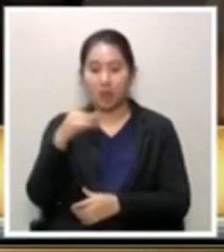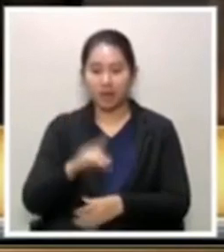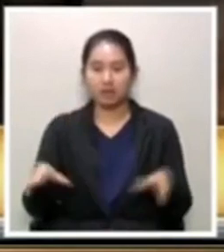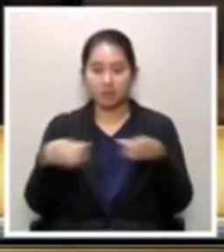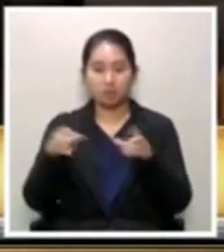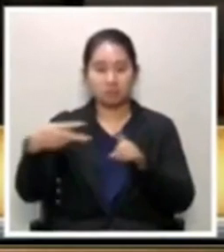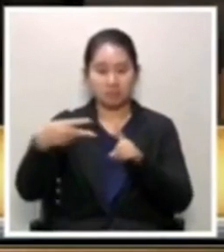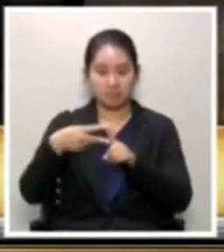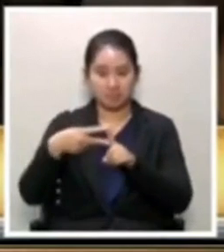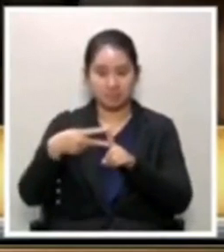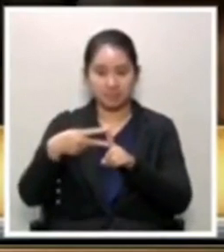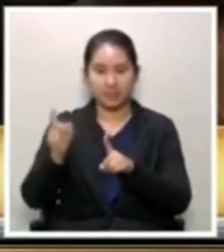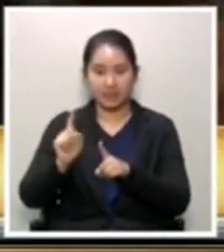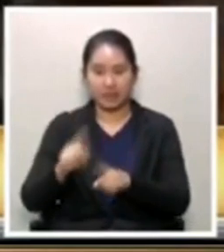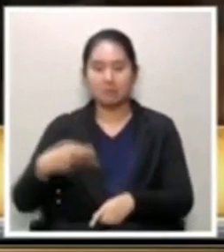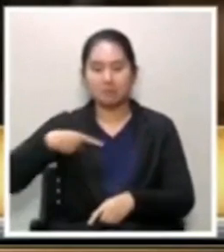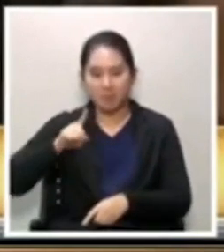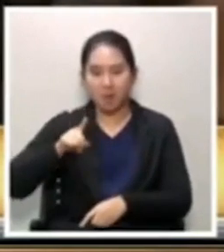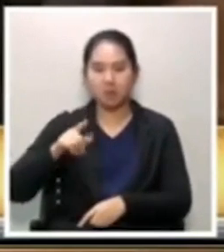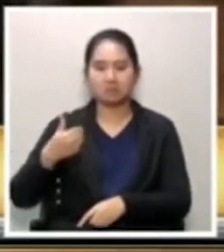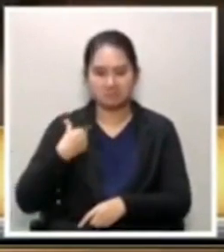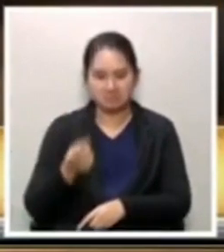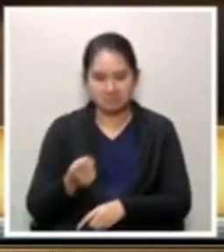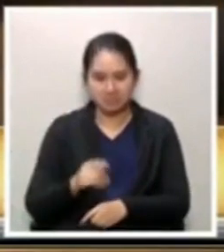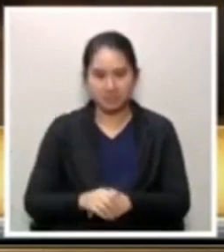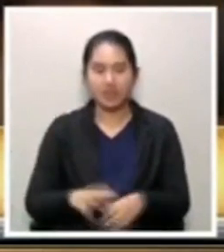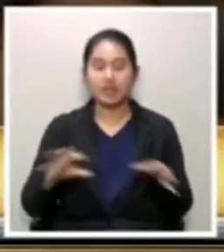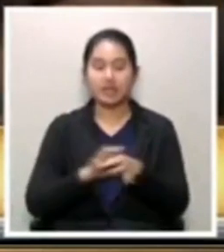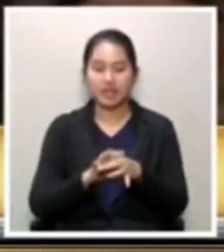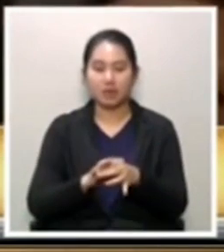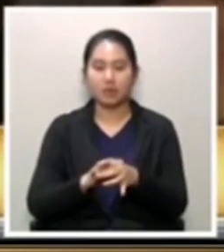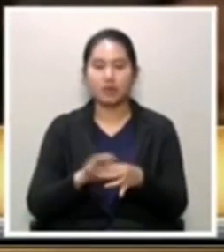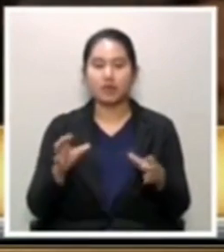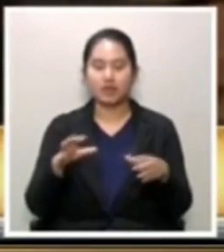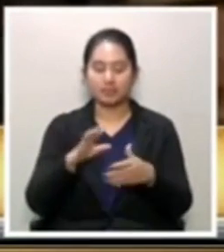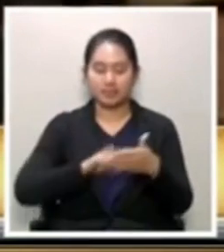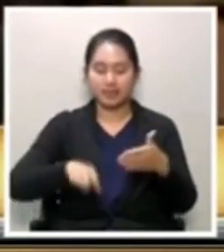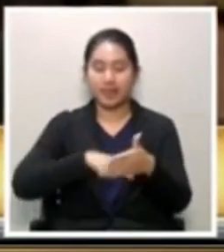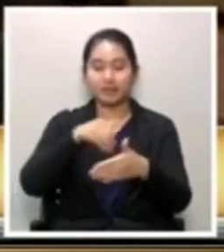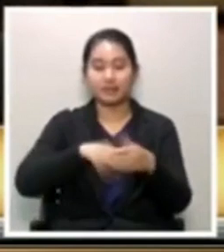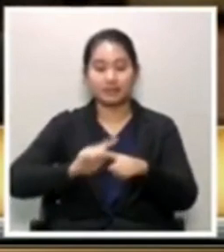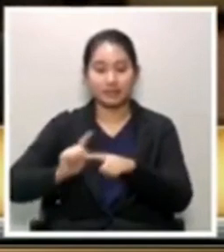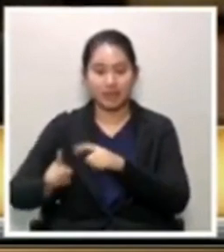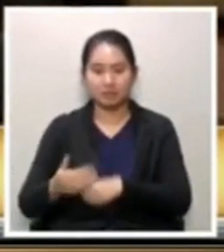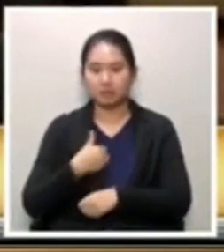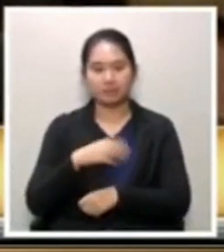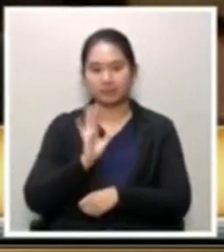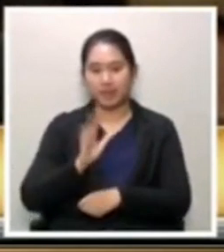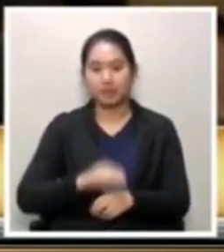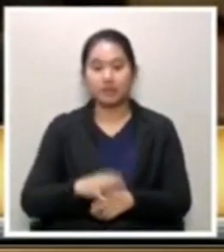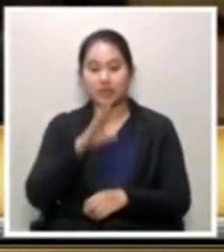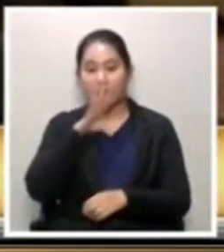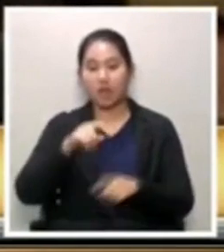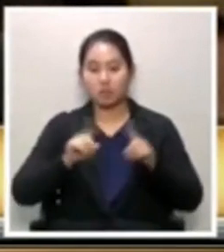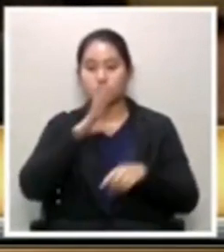ฉบับนี้โดยเฉพาะอย่างยิ่งระบบการเลือกตั้งจัดสรรปันส่วนผสมผมไม่ได้ปฏิเสธครับแต่ถ้าอยากจะยกเลิกระบบนี้และกลับไปใ